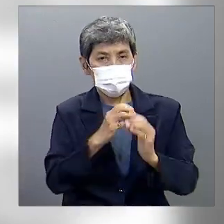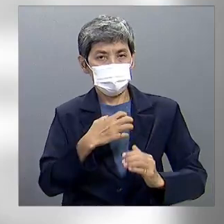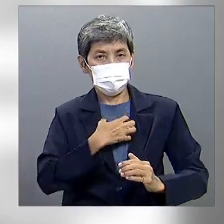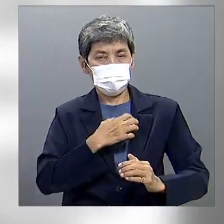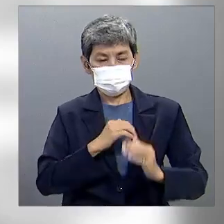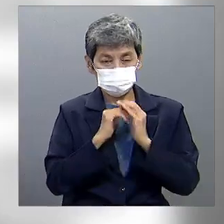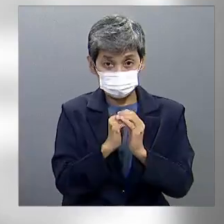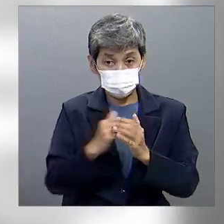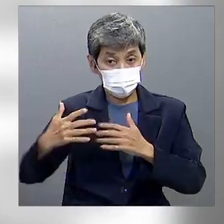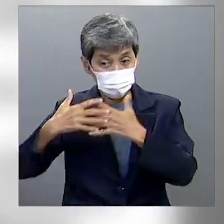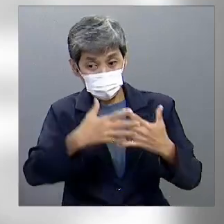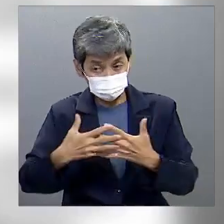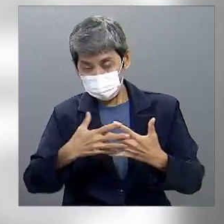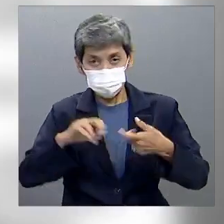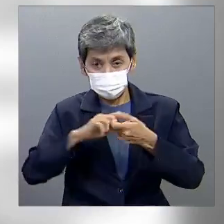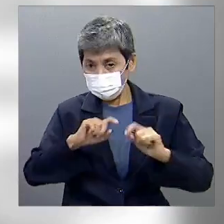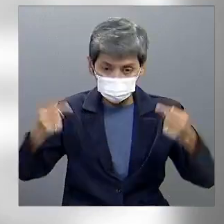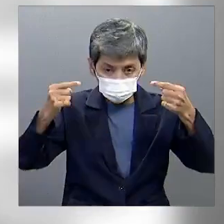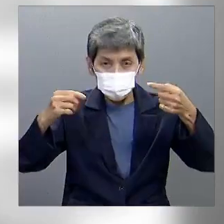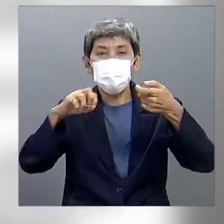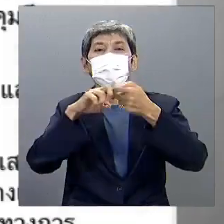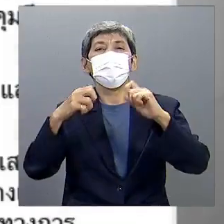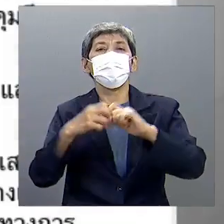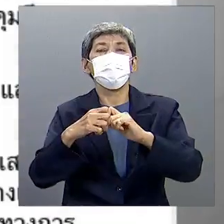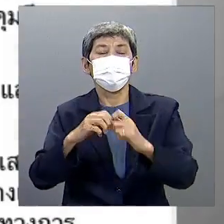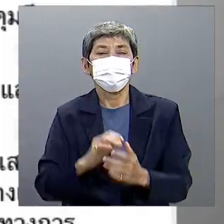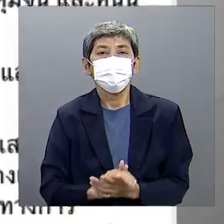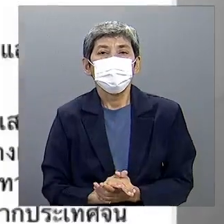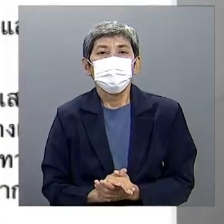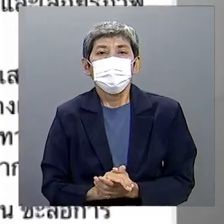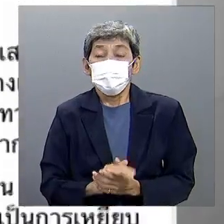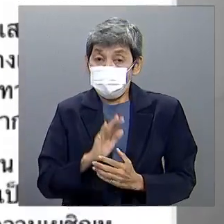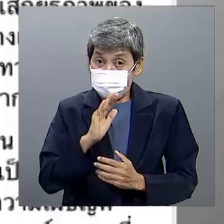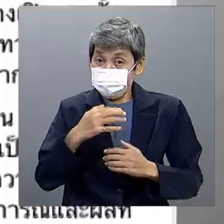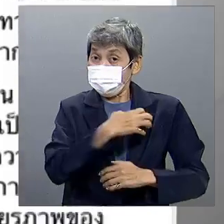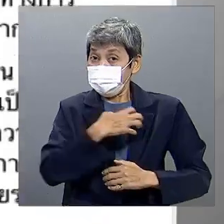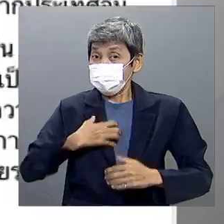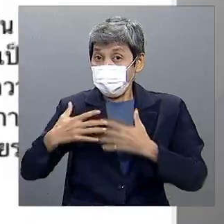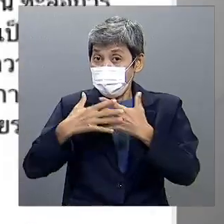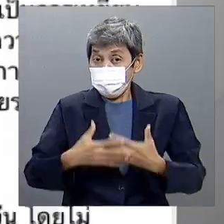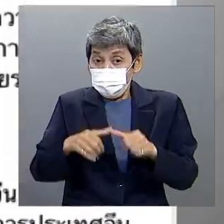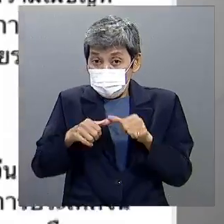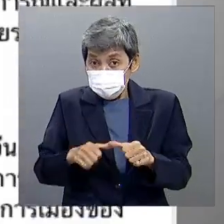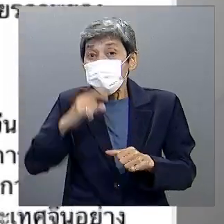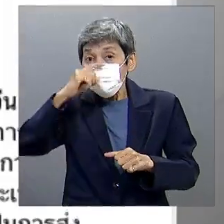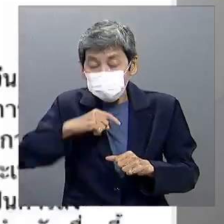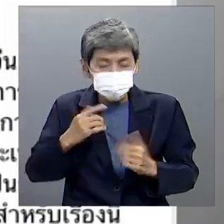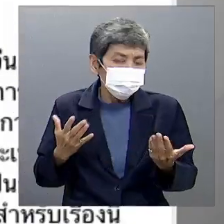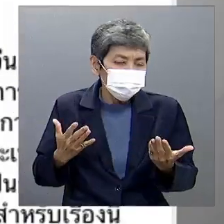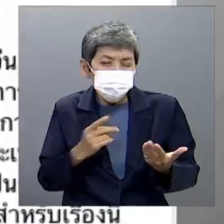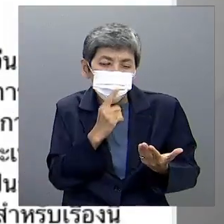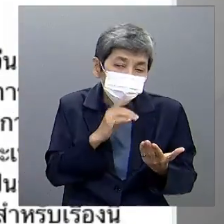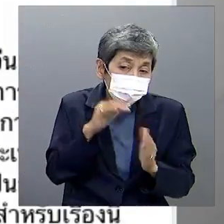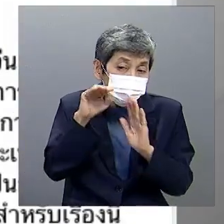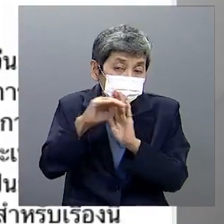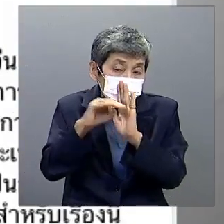รัฐเผชิญหน้าและเป็นปฏิปักษ์ต่อกันทางด้านของสถานทูตสหรัฐอเมริกาประจำประเทศไทยยังไม่มีท่าทีหรือว่าแถลงการใดออกม